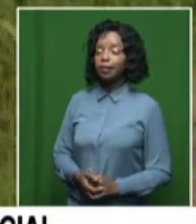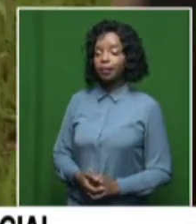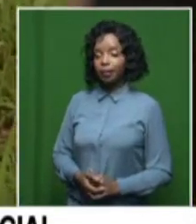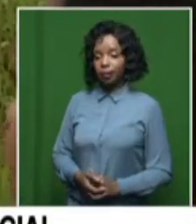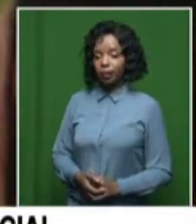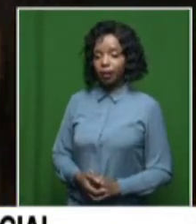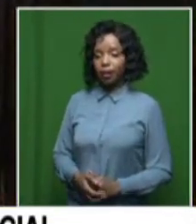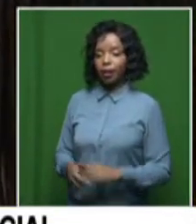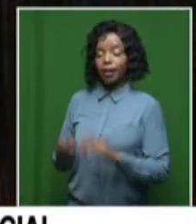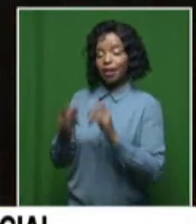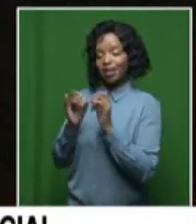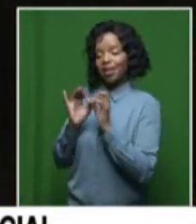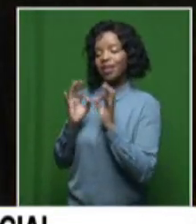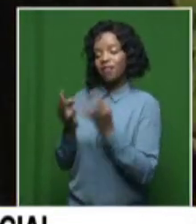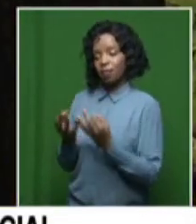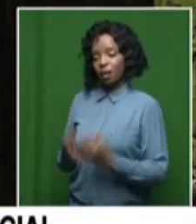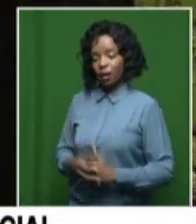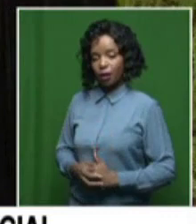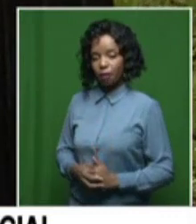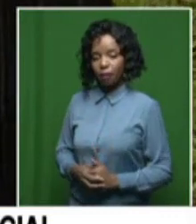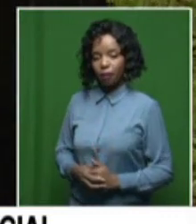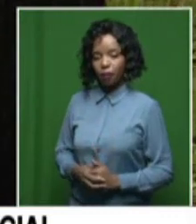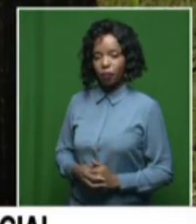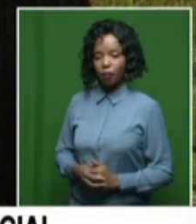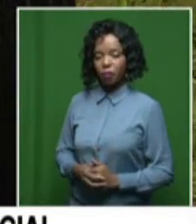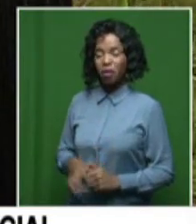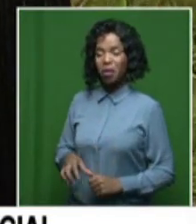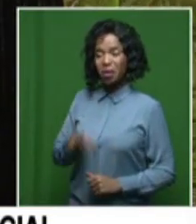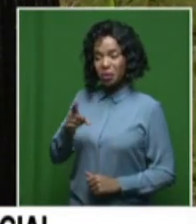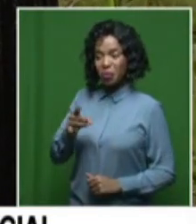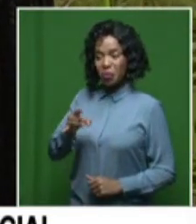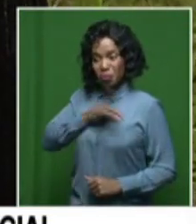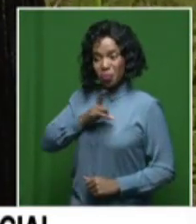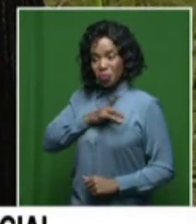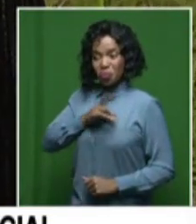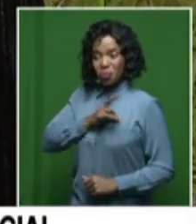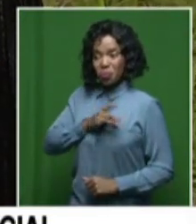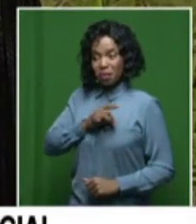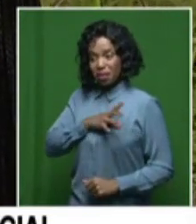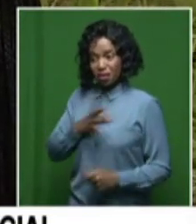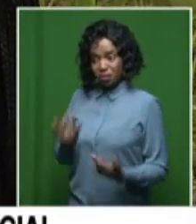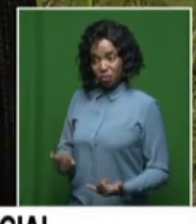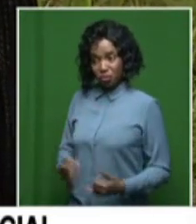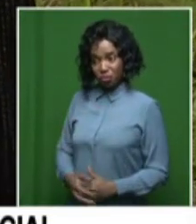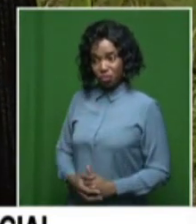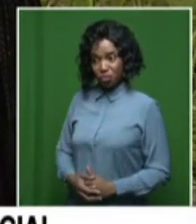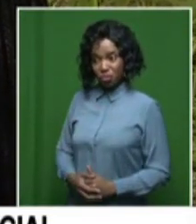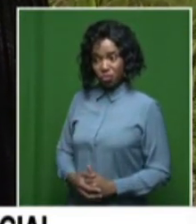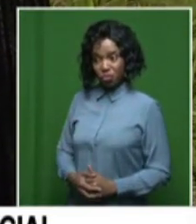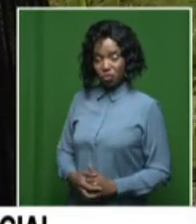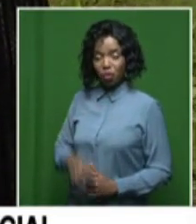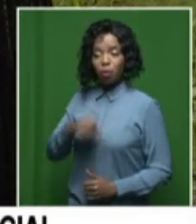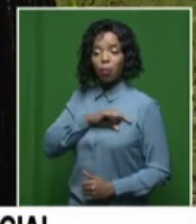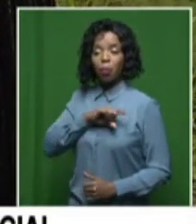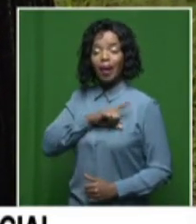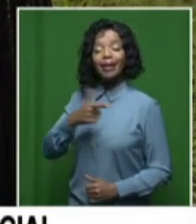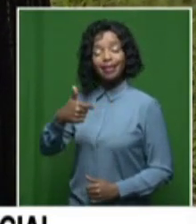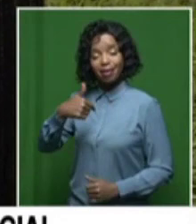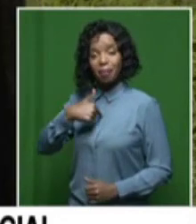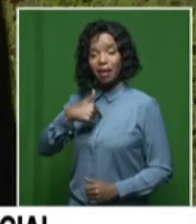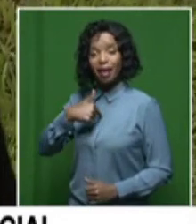As a family, are you in fear at this stage? Ngoba I guess